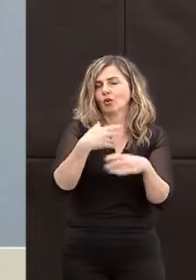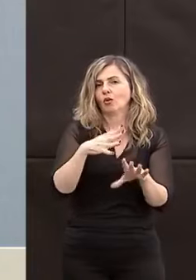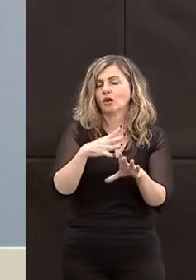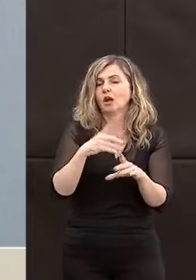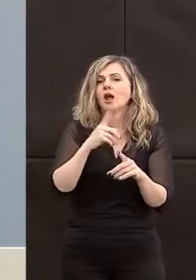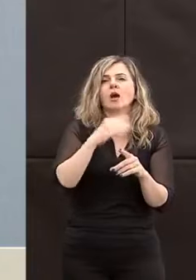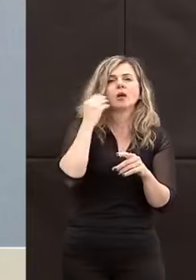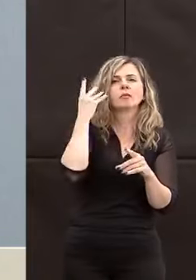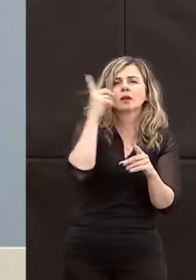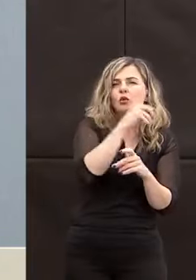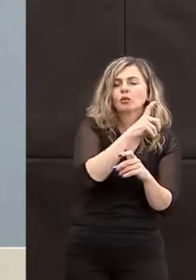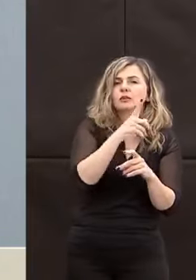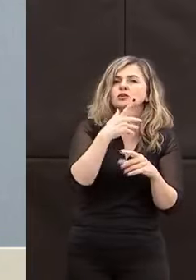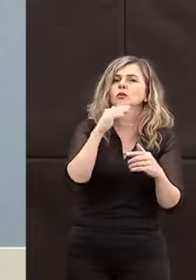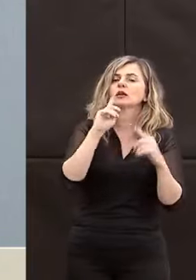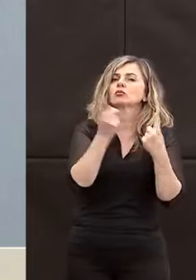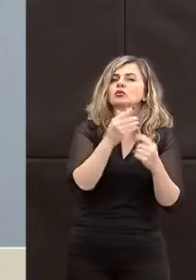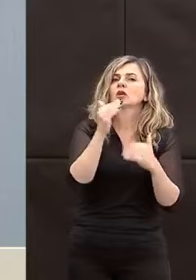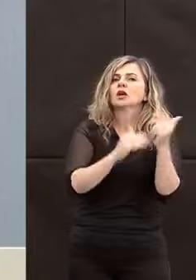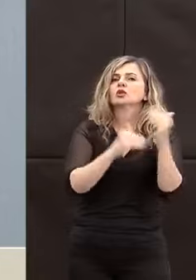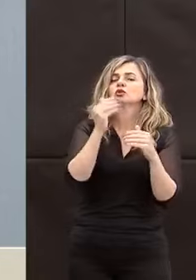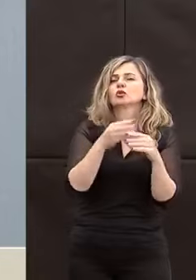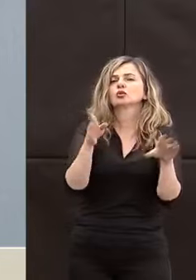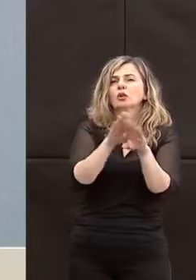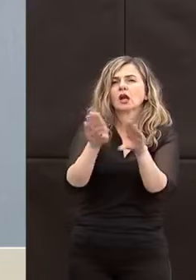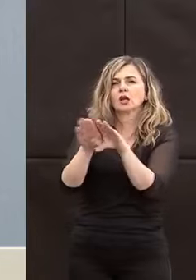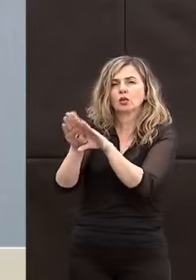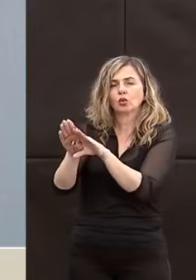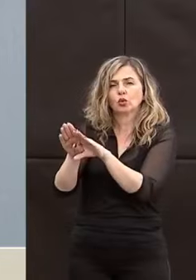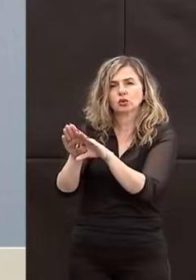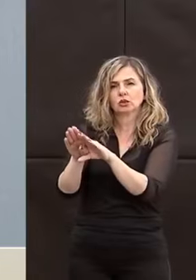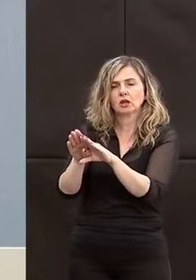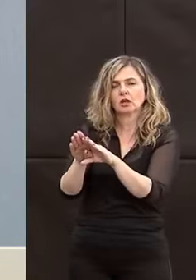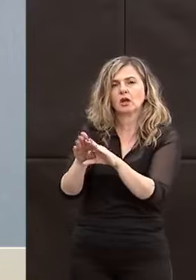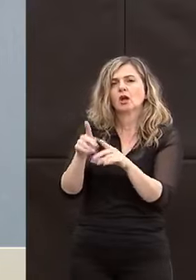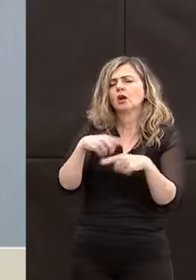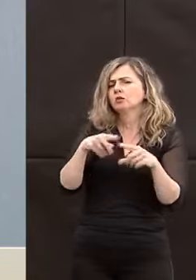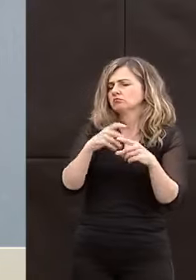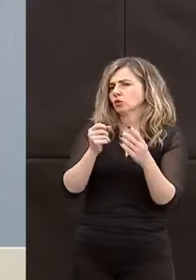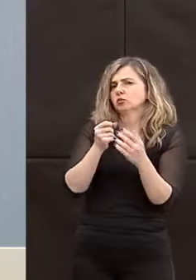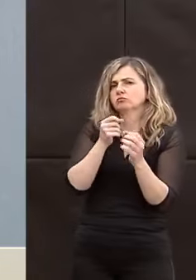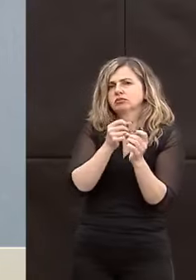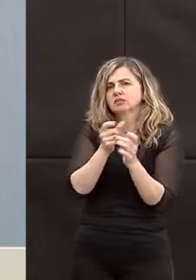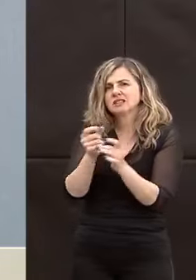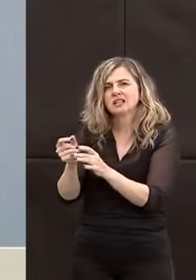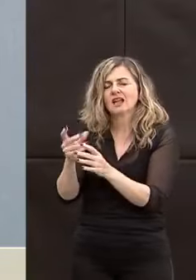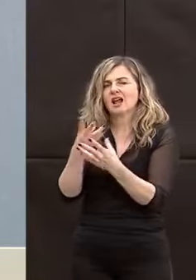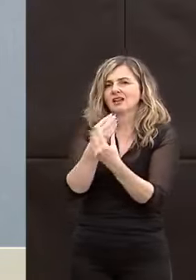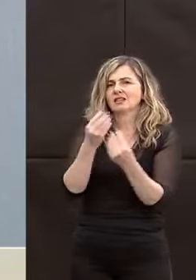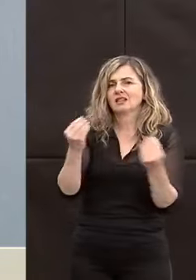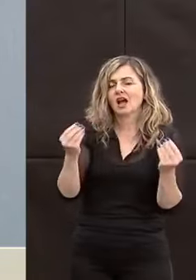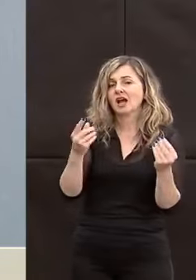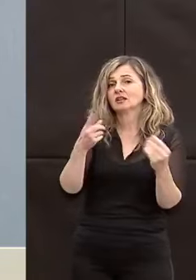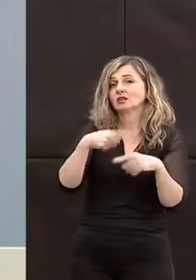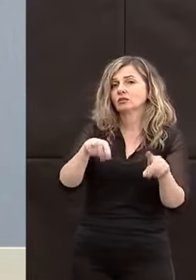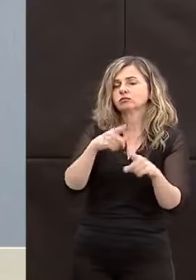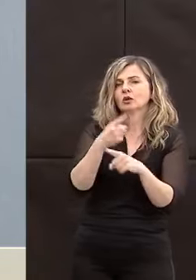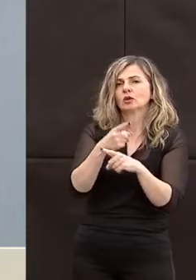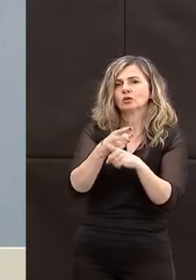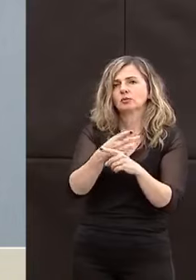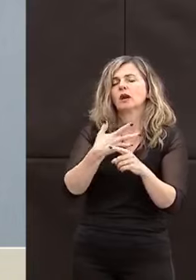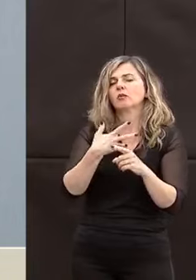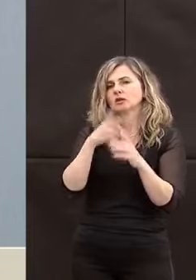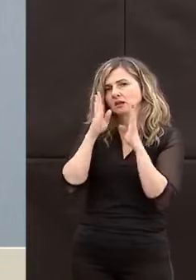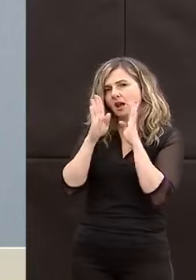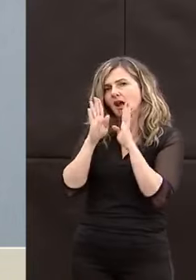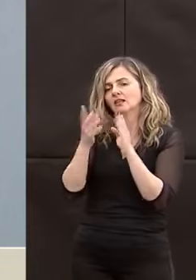chiuse e questo è quello che sia stato sempre segnalato da tante situazioni e quindi dobbiamo particolarmente essere